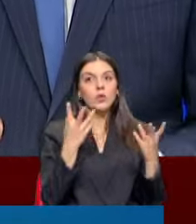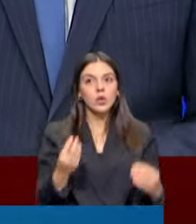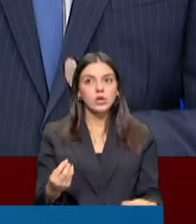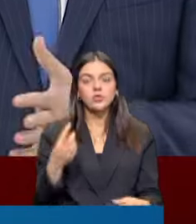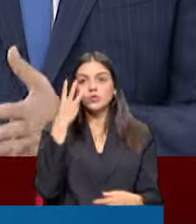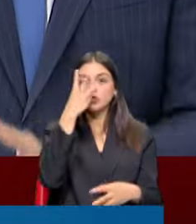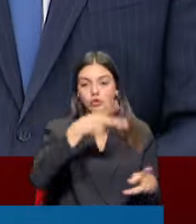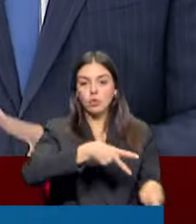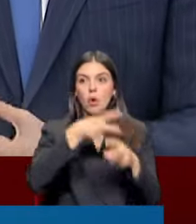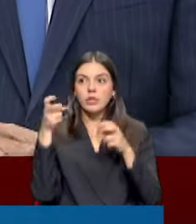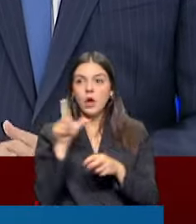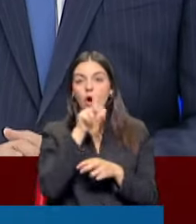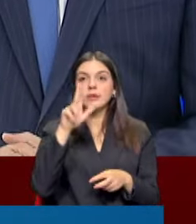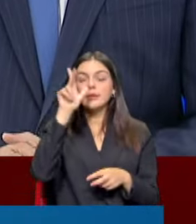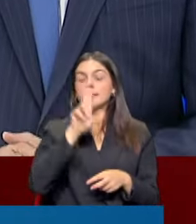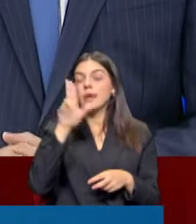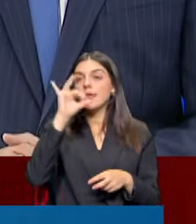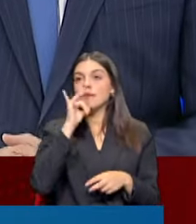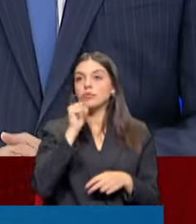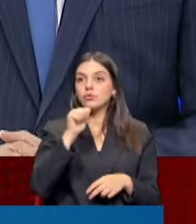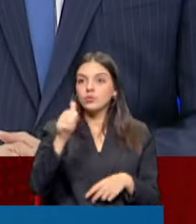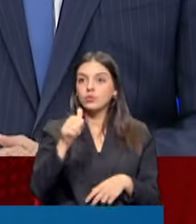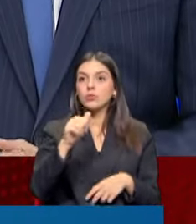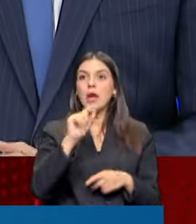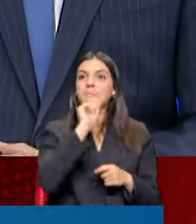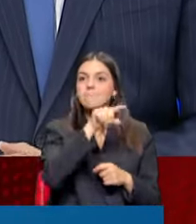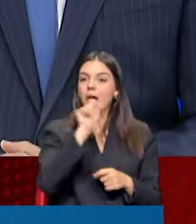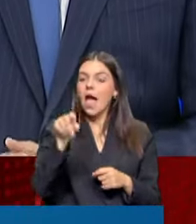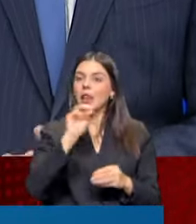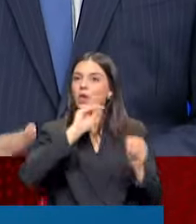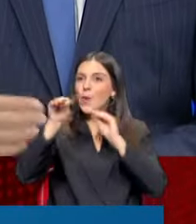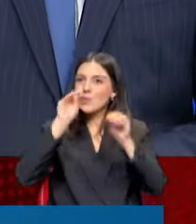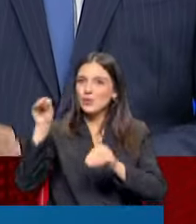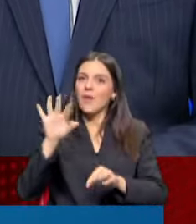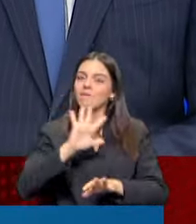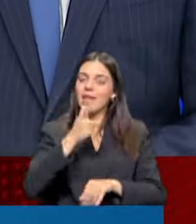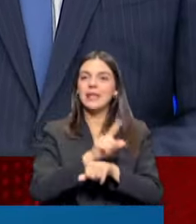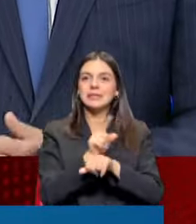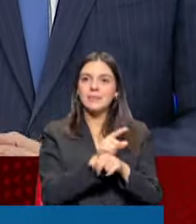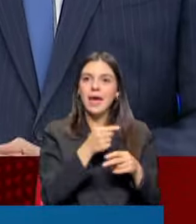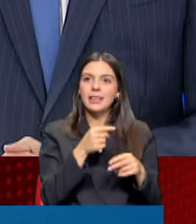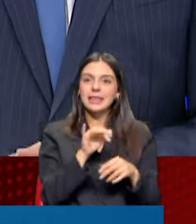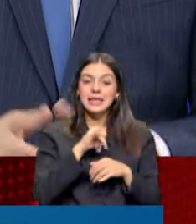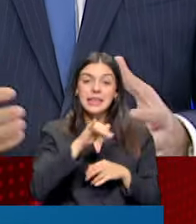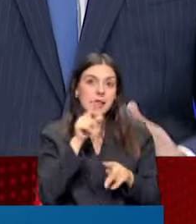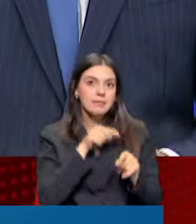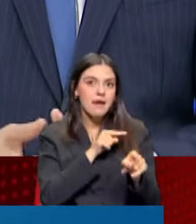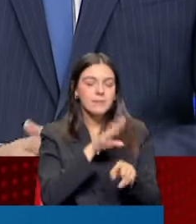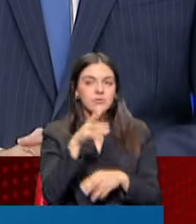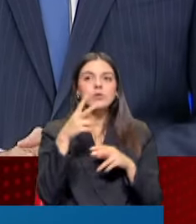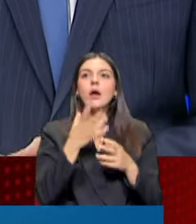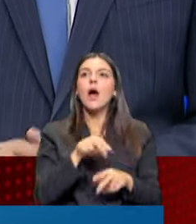3 konteynerimizi 17 Ağustos günü Ataşehir'de mahallelerine yerleştirdik ve süreci yakından takip ediyoruz. Yine arama